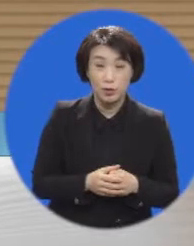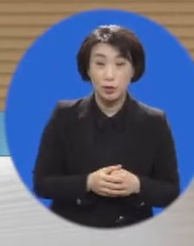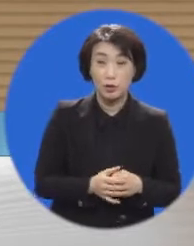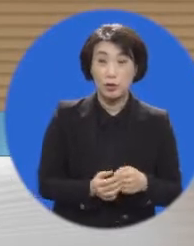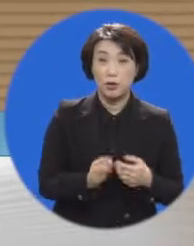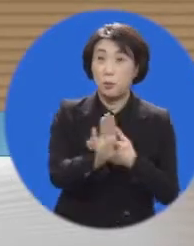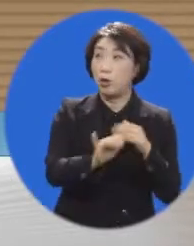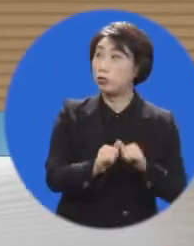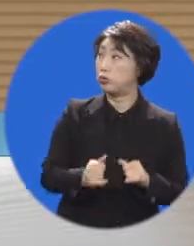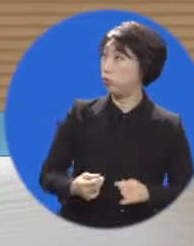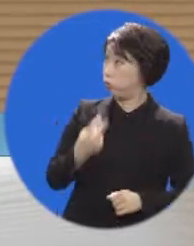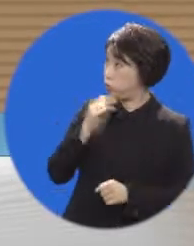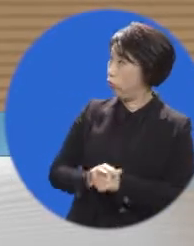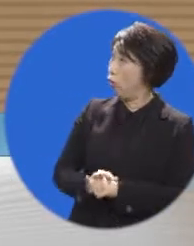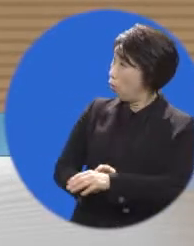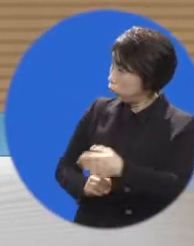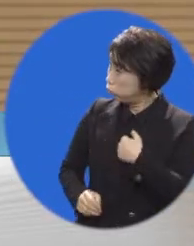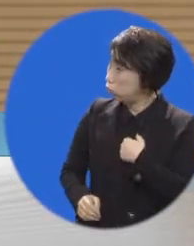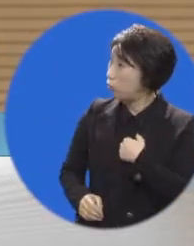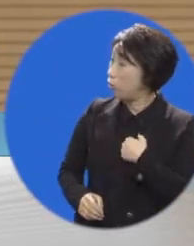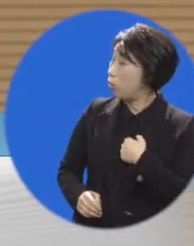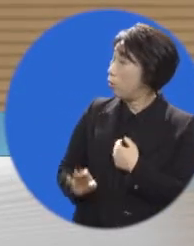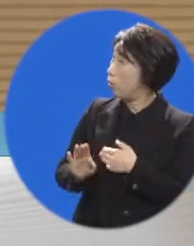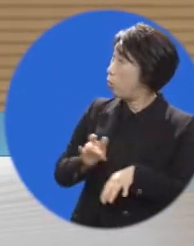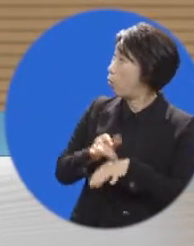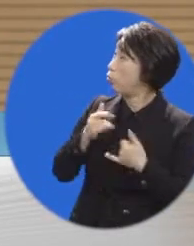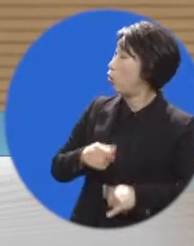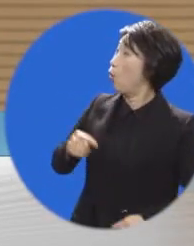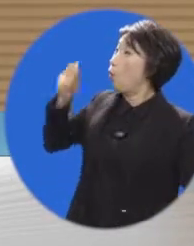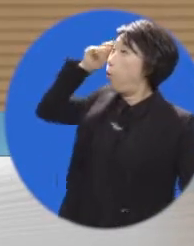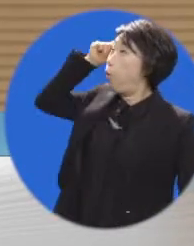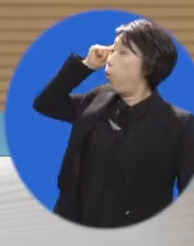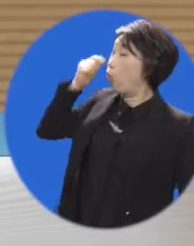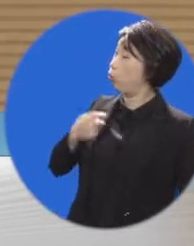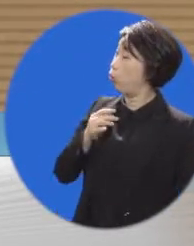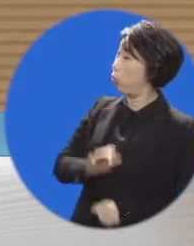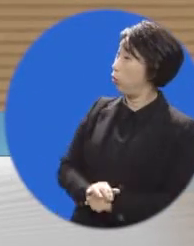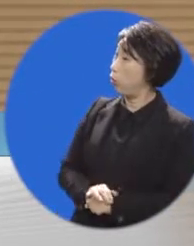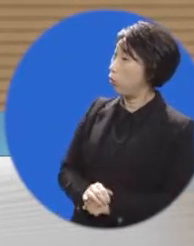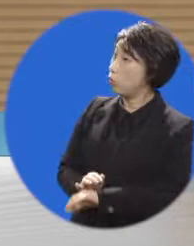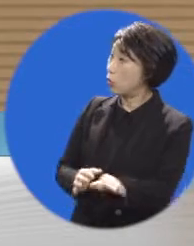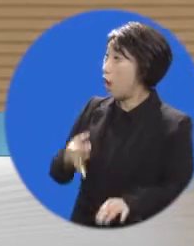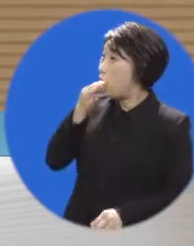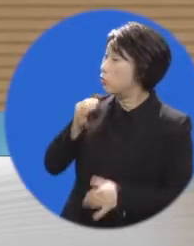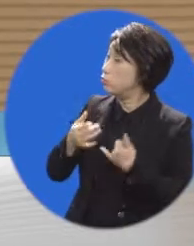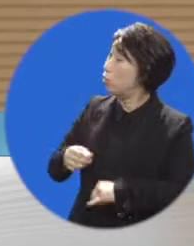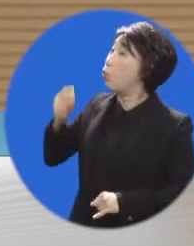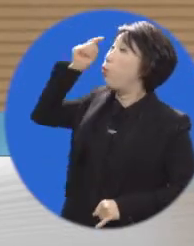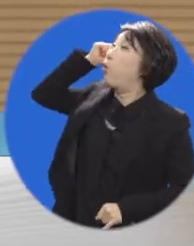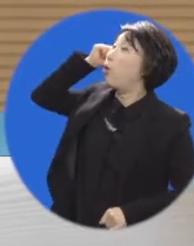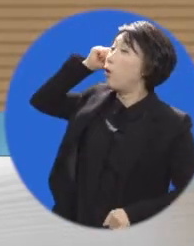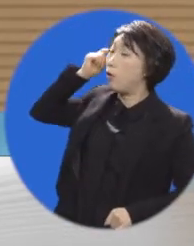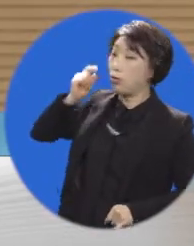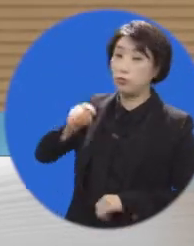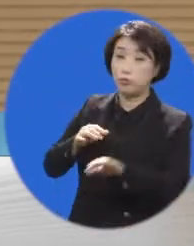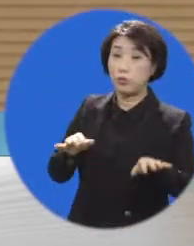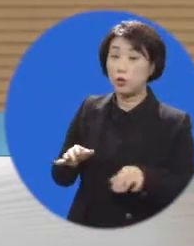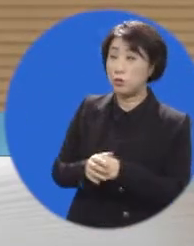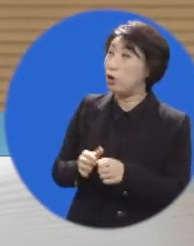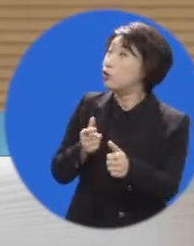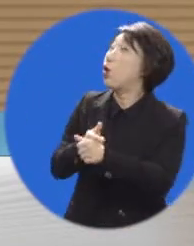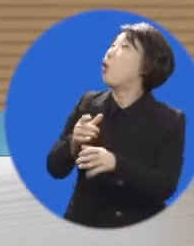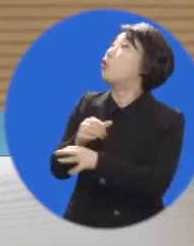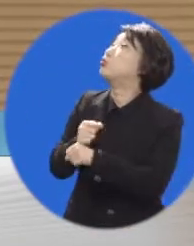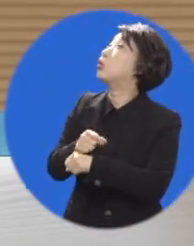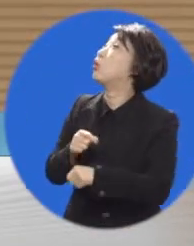어이가 없지. 왜 우리가 마귀 새끼요? 왜 우리가 욕심의 새끼요? 우리가 언제